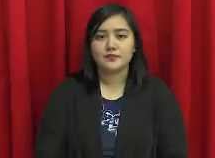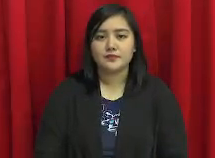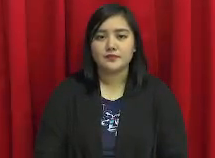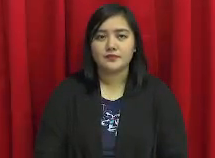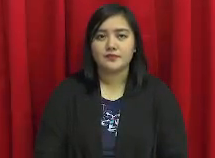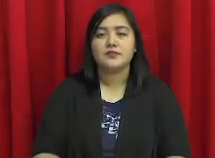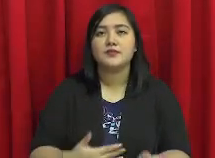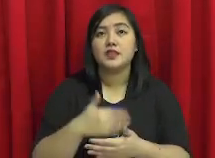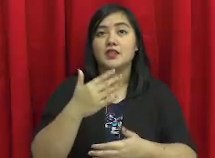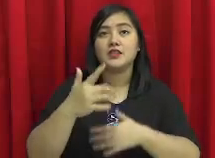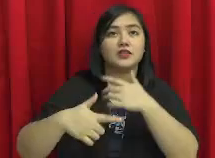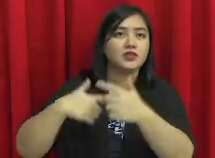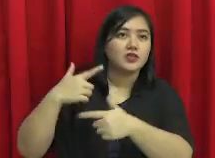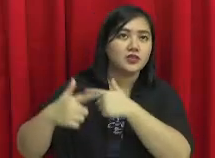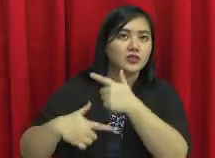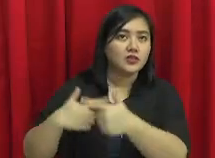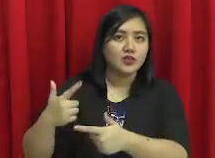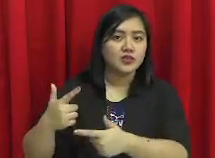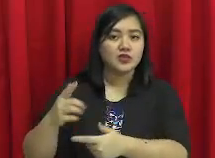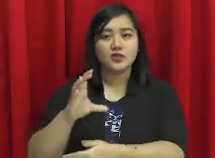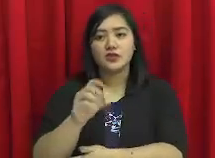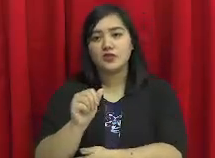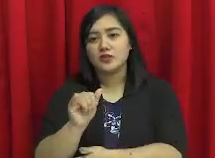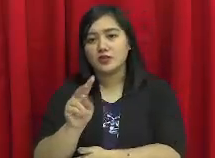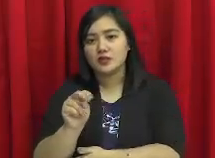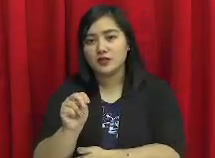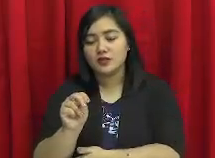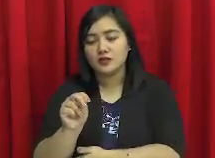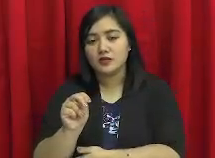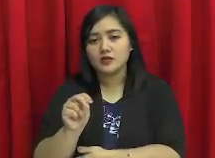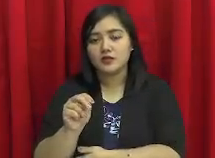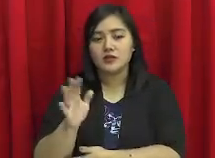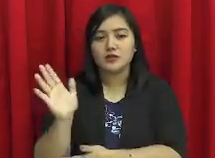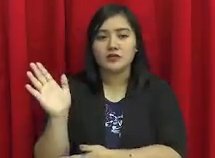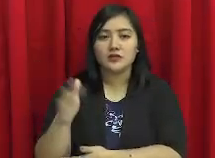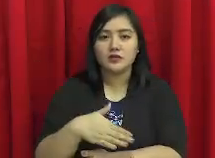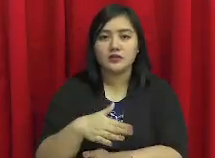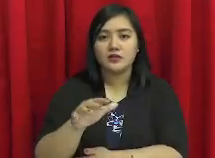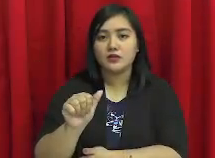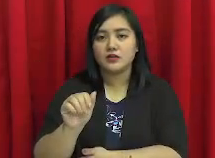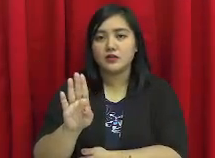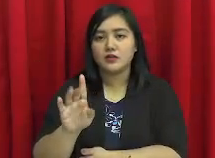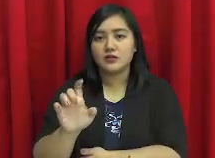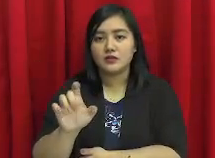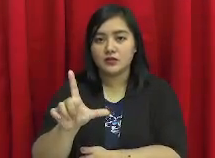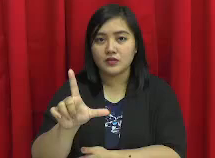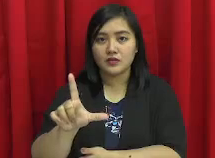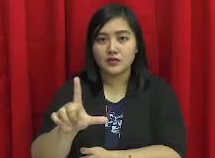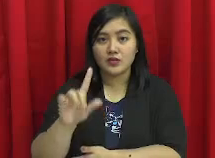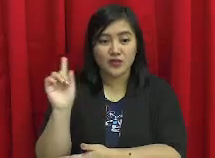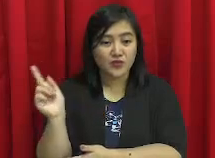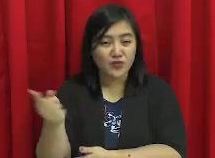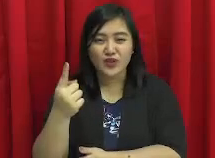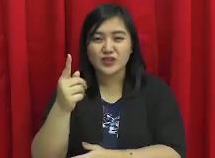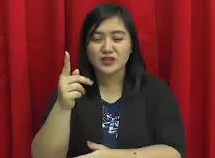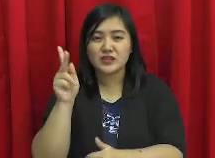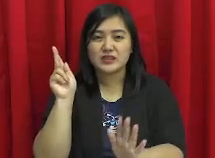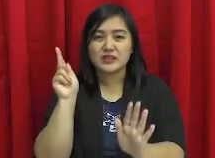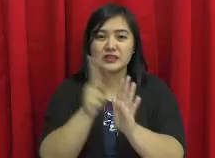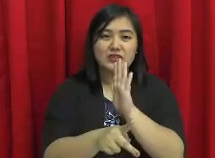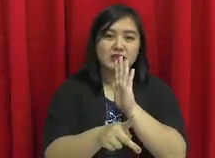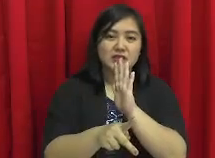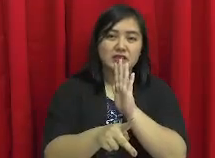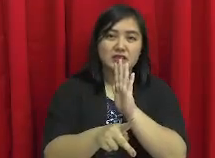na nila, si Cain at si Abel, nagkaroon na the first murder in the Bible. You